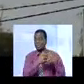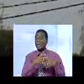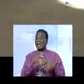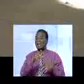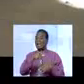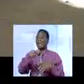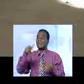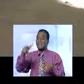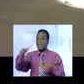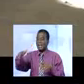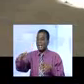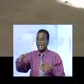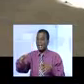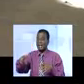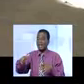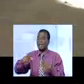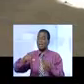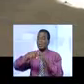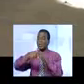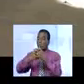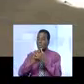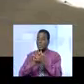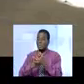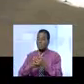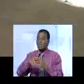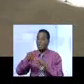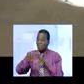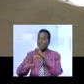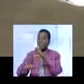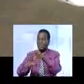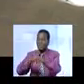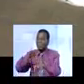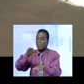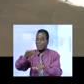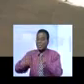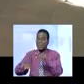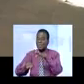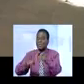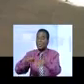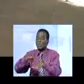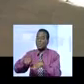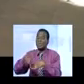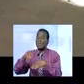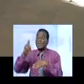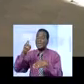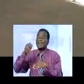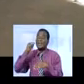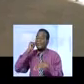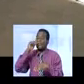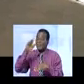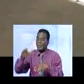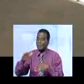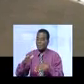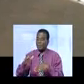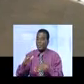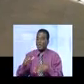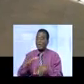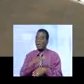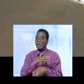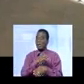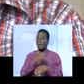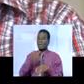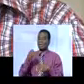trouve aujourd'hui le rond-point de Grand Bassam. Les conséquences de cette initiative ont